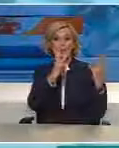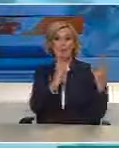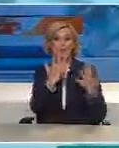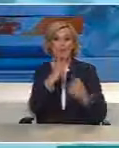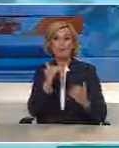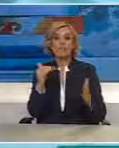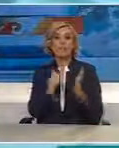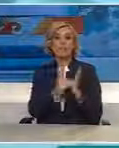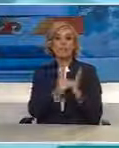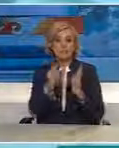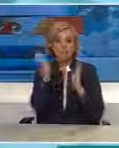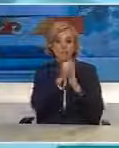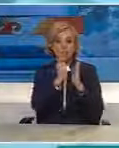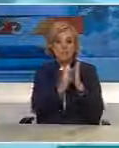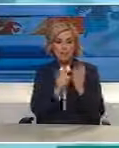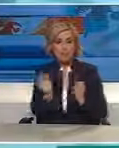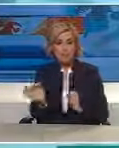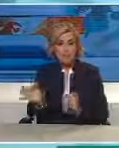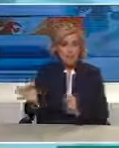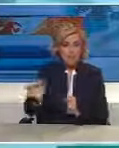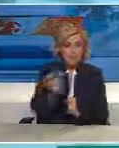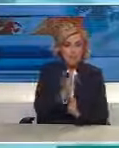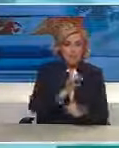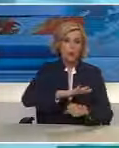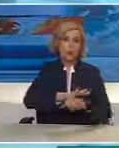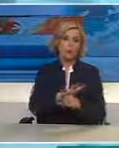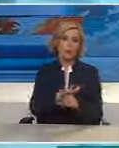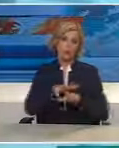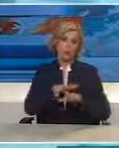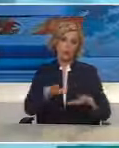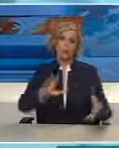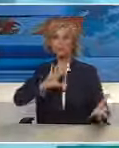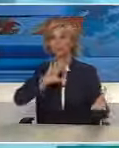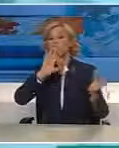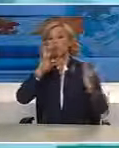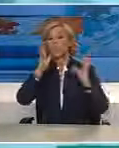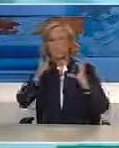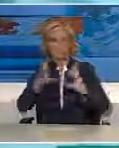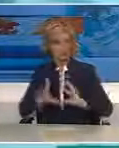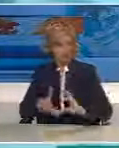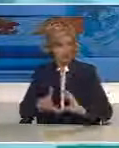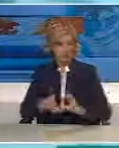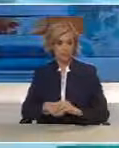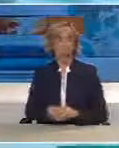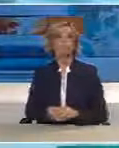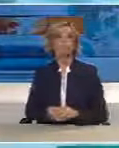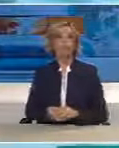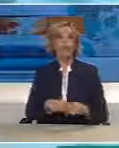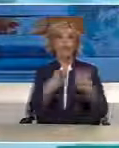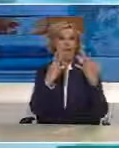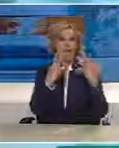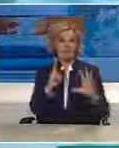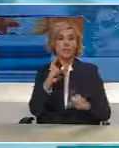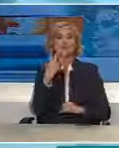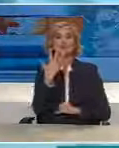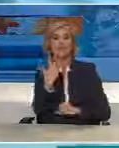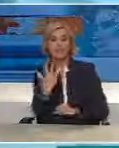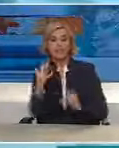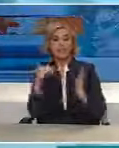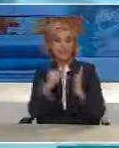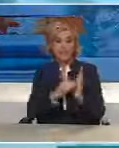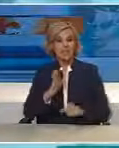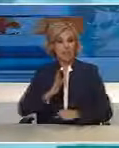2.585.000 καταγεγραμμένα κρούσματα του νέου κορονοϊού έχουν καταγραφεί σε παγκόσμιο επίπεδο και περισσότεροι από 705.000 συνάνθρωποι